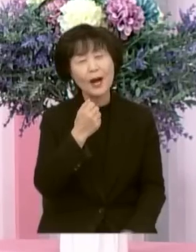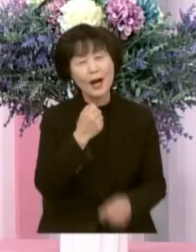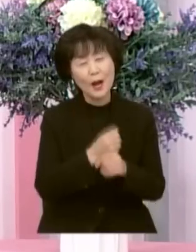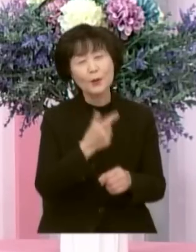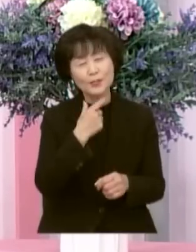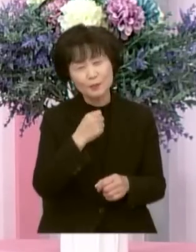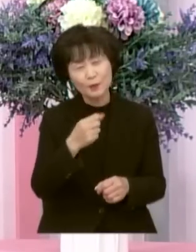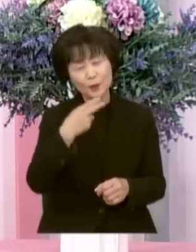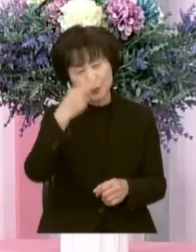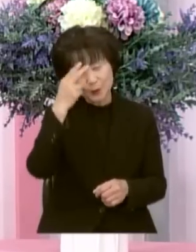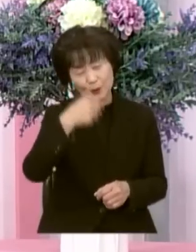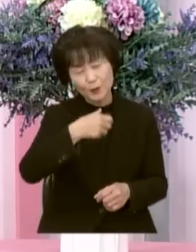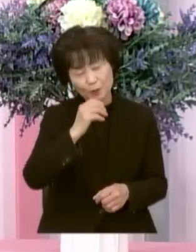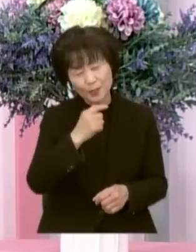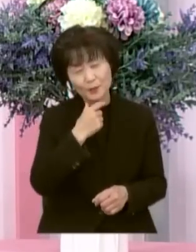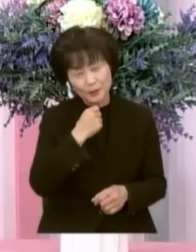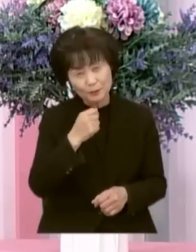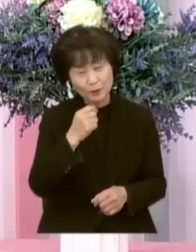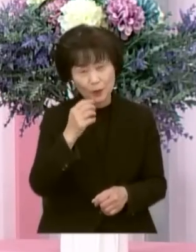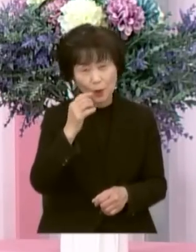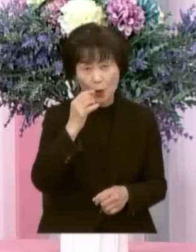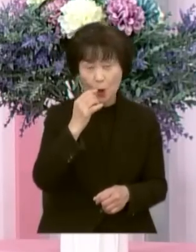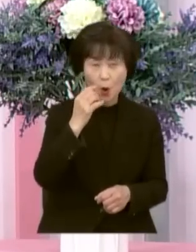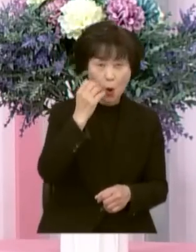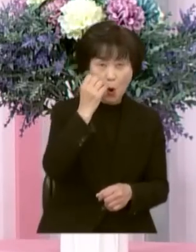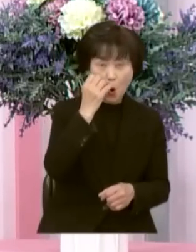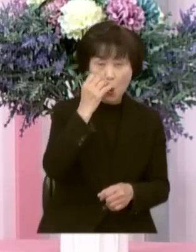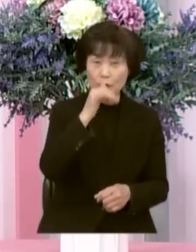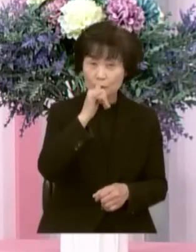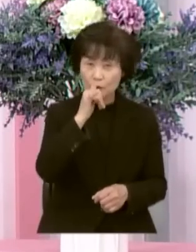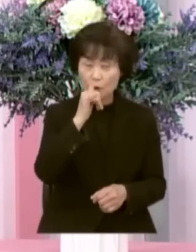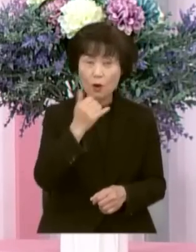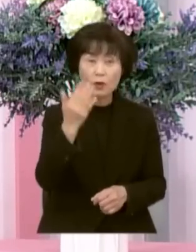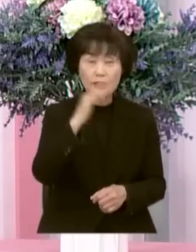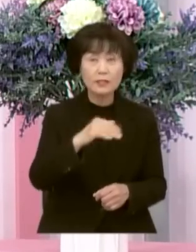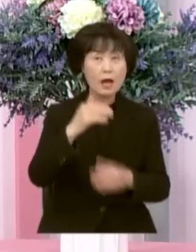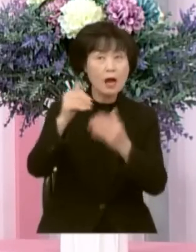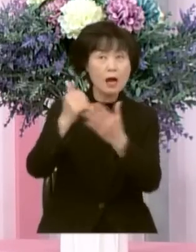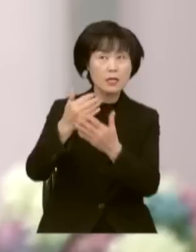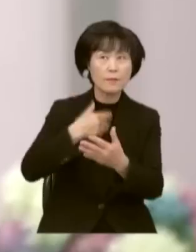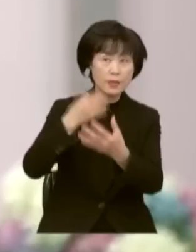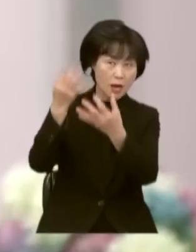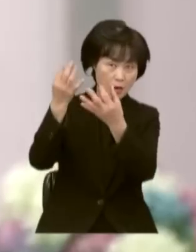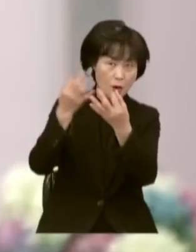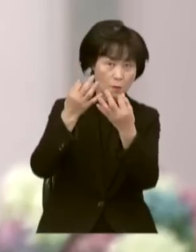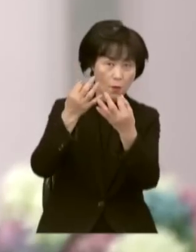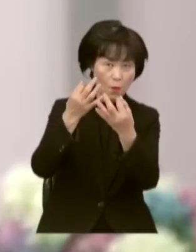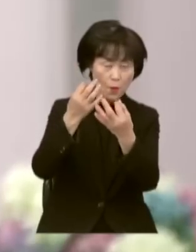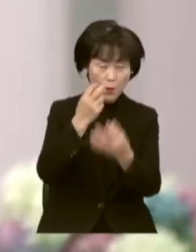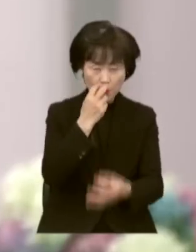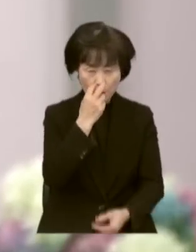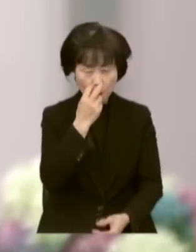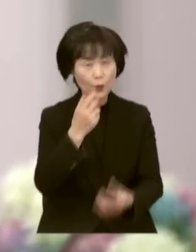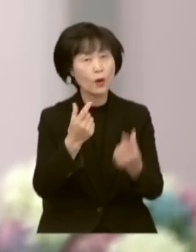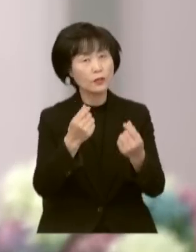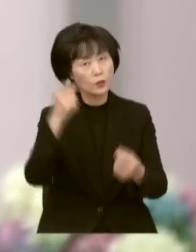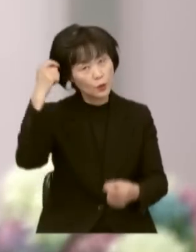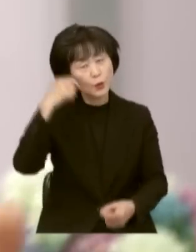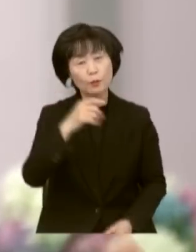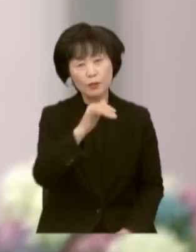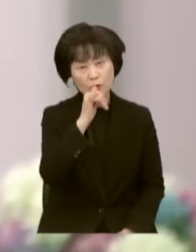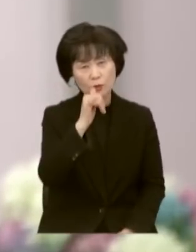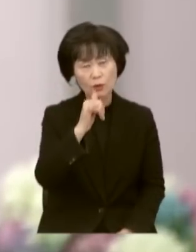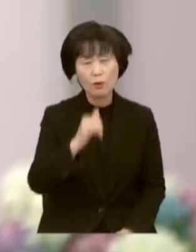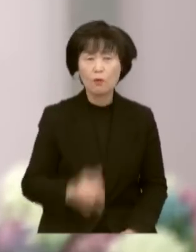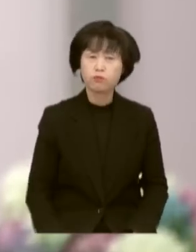이제 호기심이 많이 생기는데 하나님께서 계속 저를 지켜보시는 게 느껴지는 거예요. 네네. 아 그래서 아니 하나님